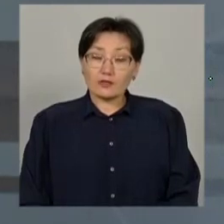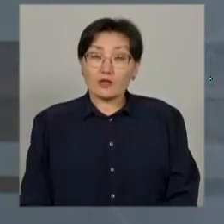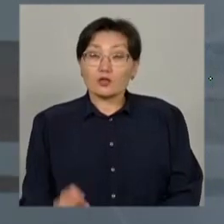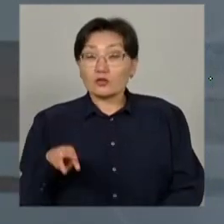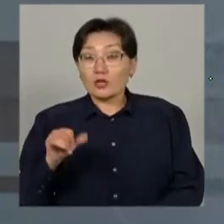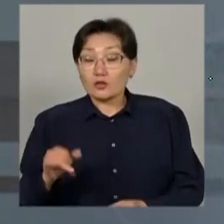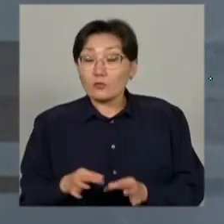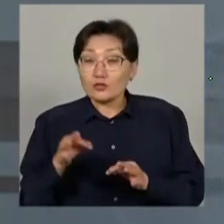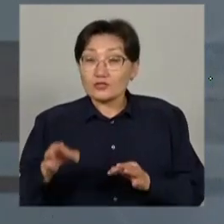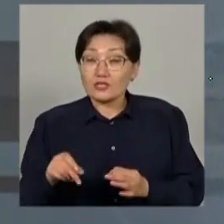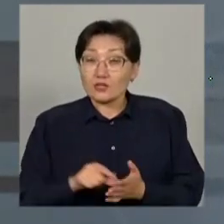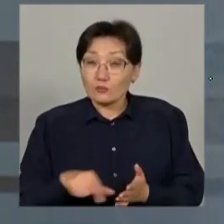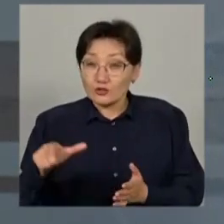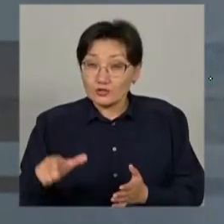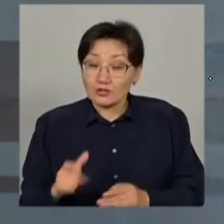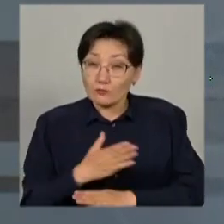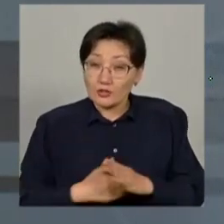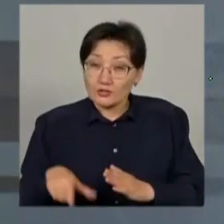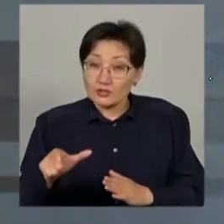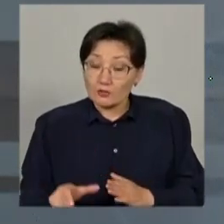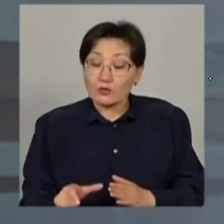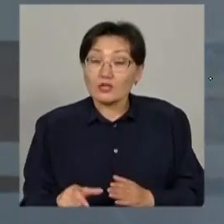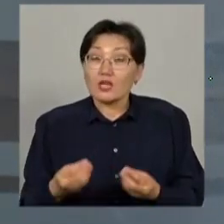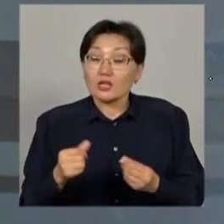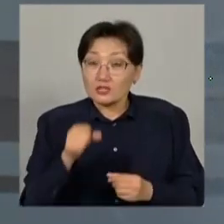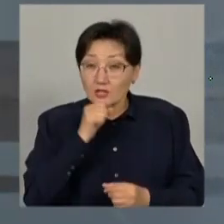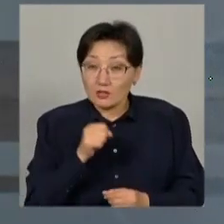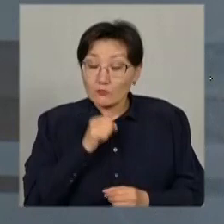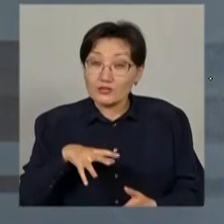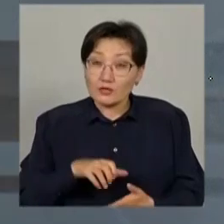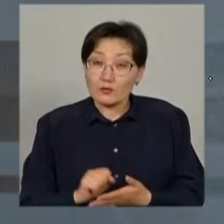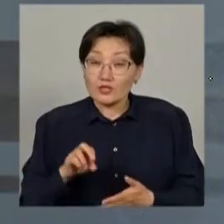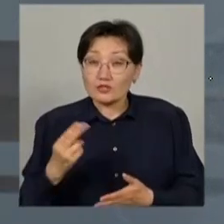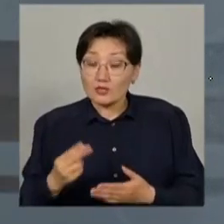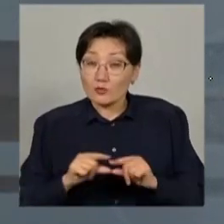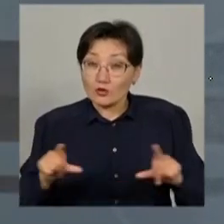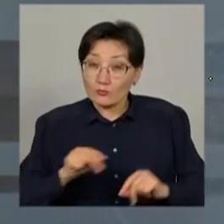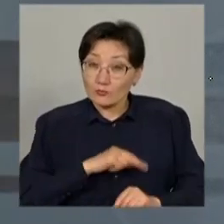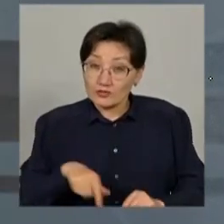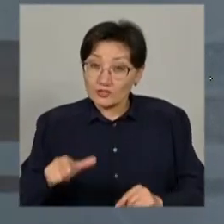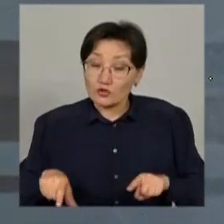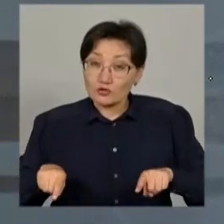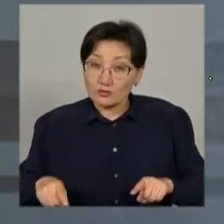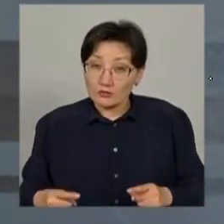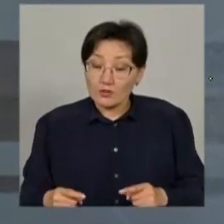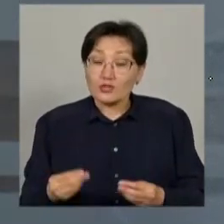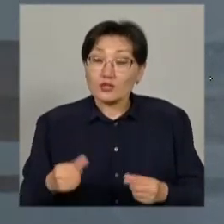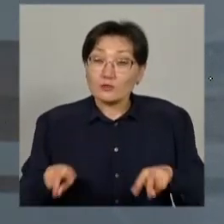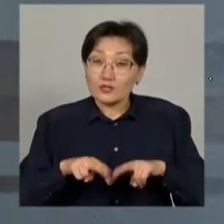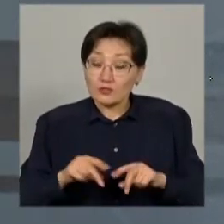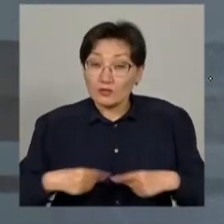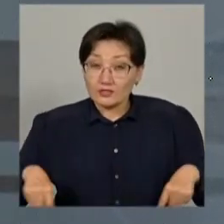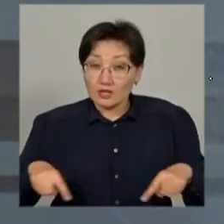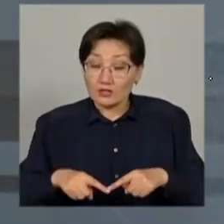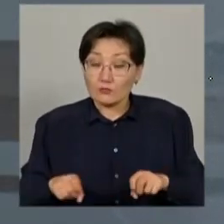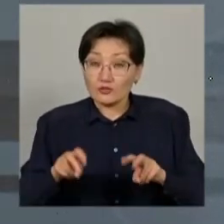Ұлытау облысында зейнеткерлер мен мүгедектердің қаражатын ұрлаумен айналысқан әлеуметтік мекеме қызметкерлері ұсталды. Қаржы мониторинг